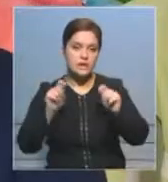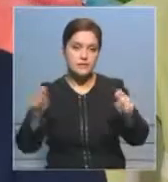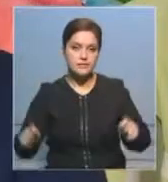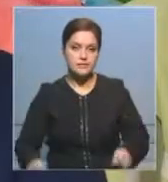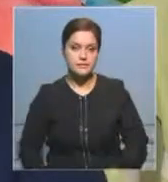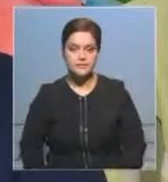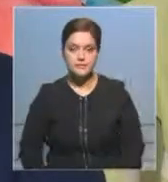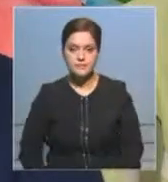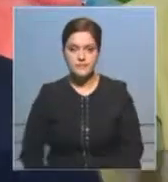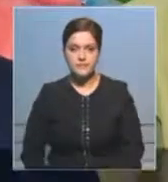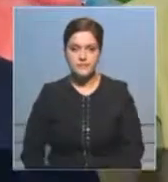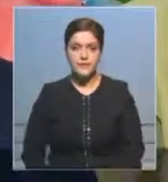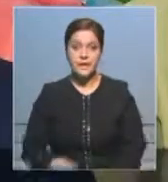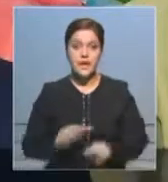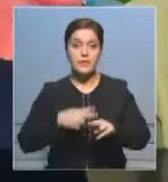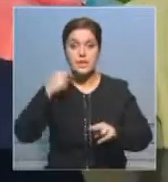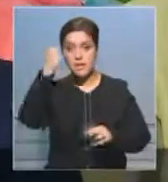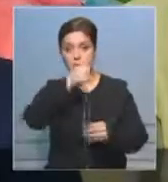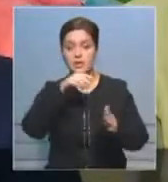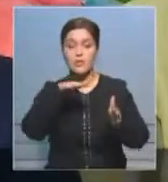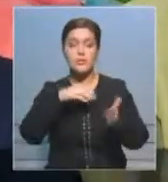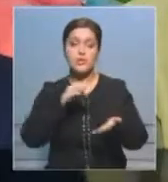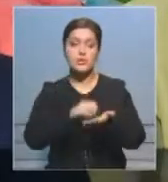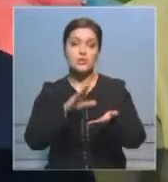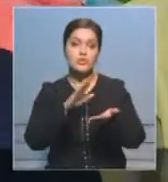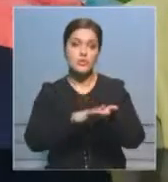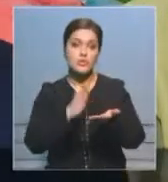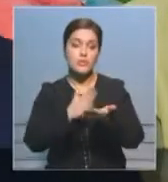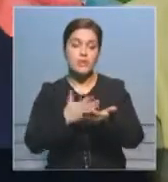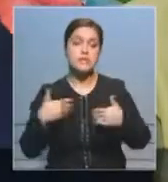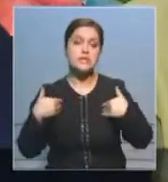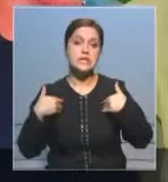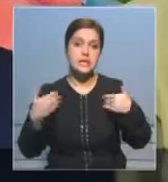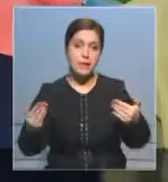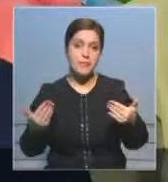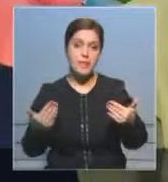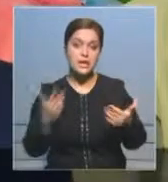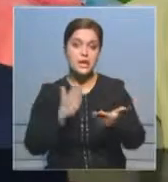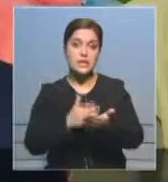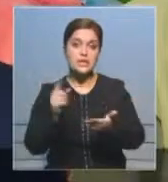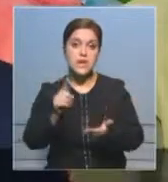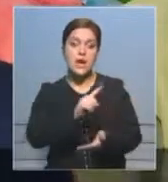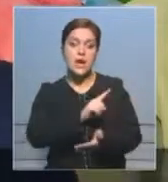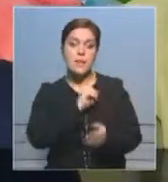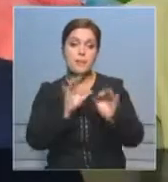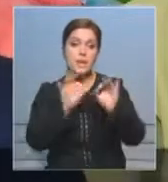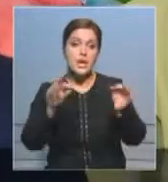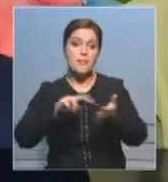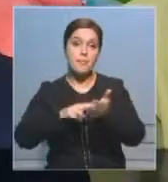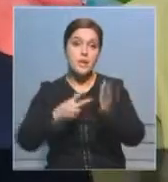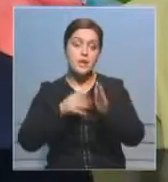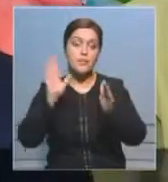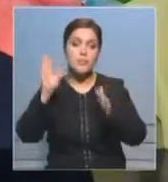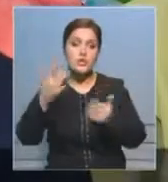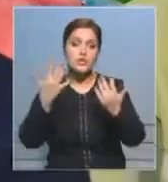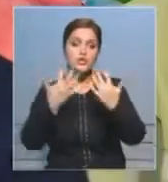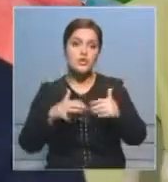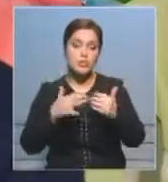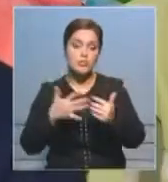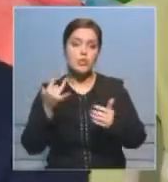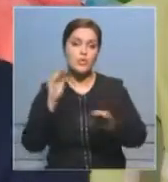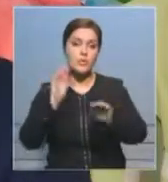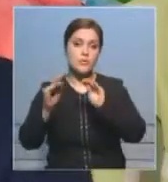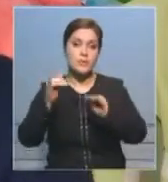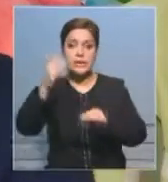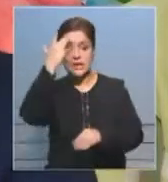мы с учетом рекомендаций мастер-плана начнем дело технико-экономического обоснования и уже летом планируем